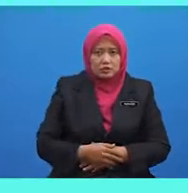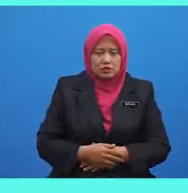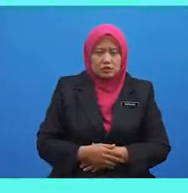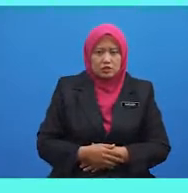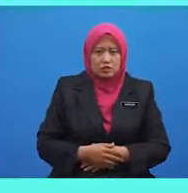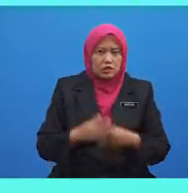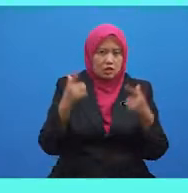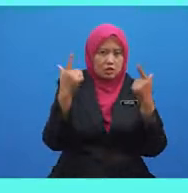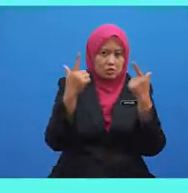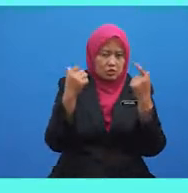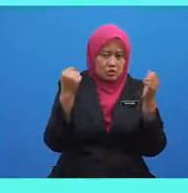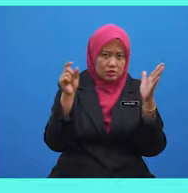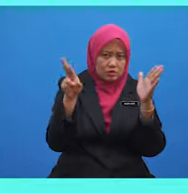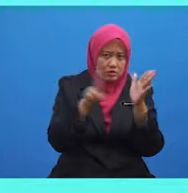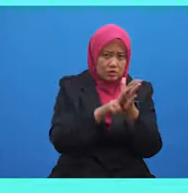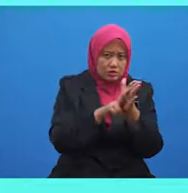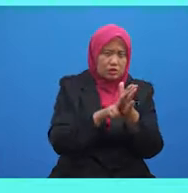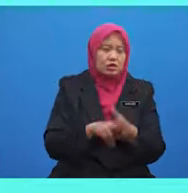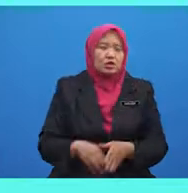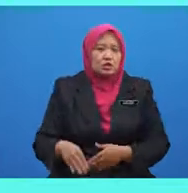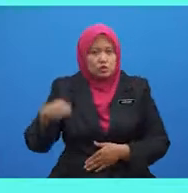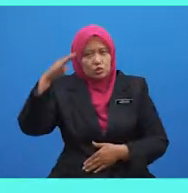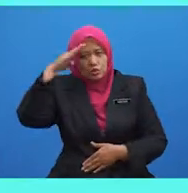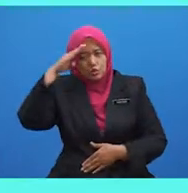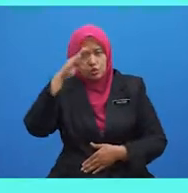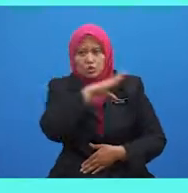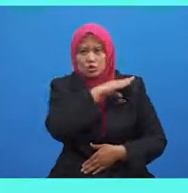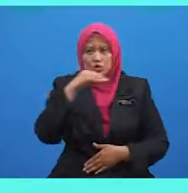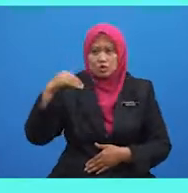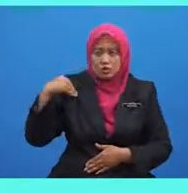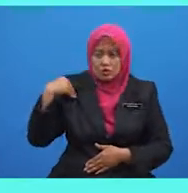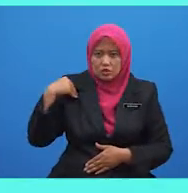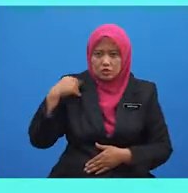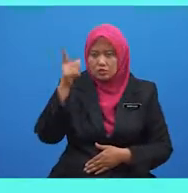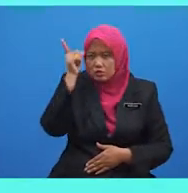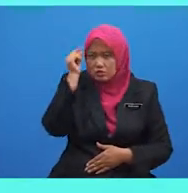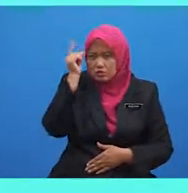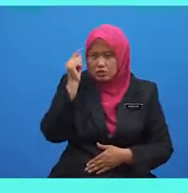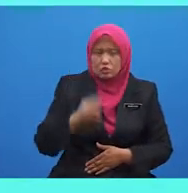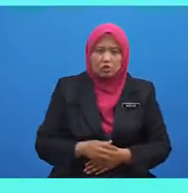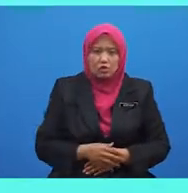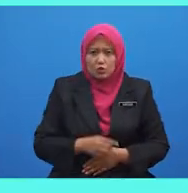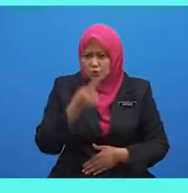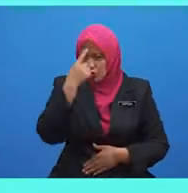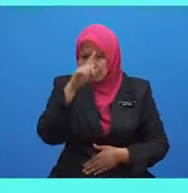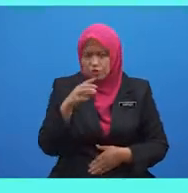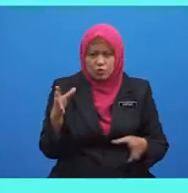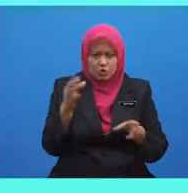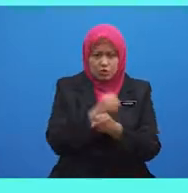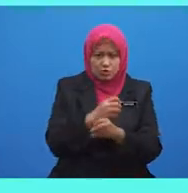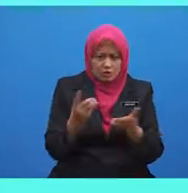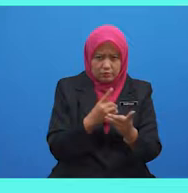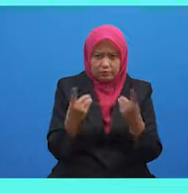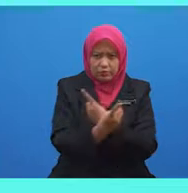tergugat. Aceh juga turut menyerang Portugis di Melaka kerana Portugis hendak menguasai perdagangan